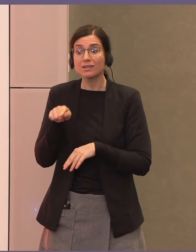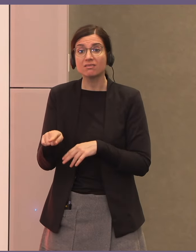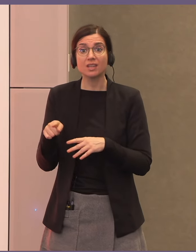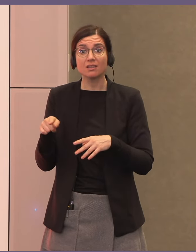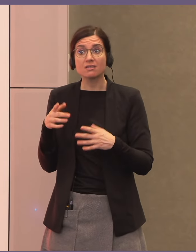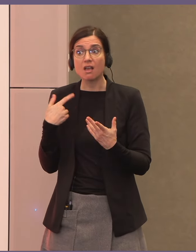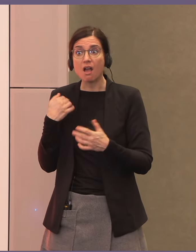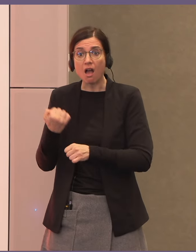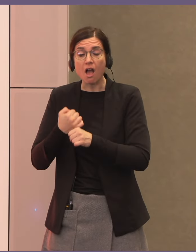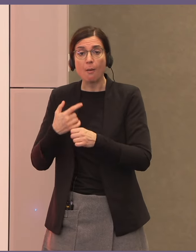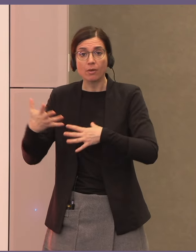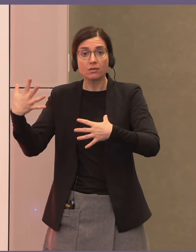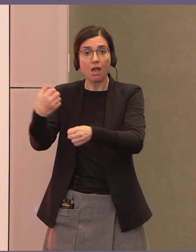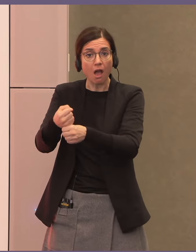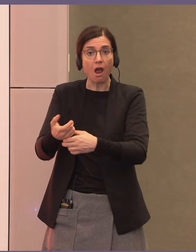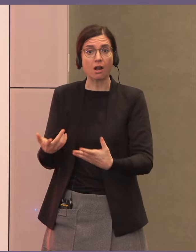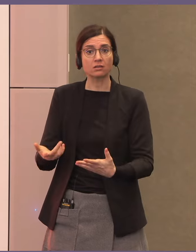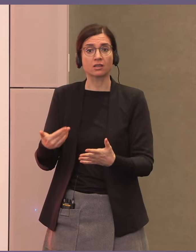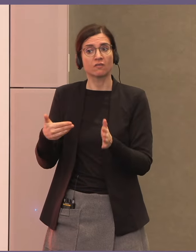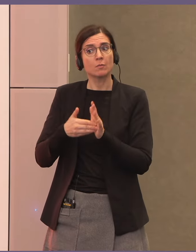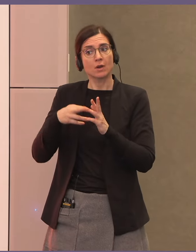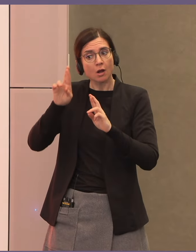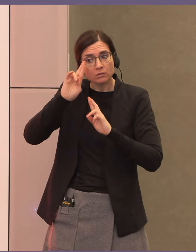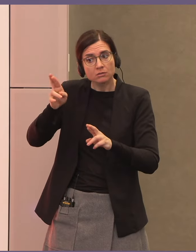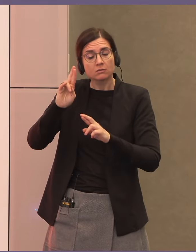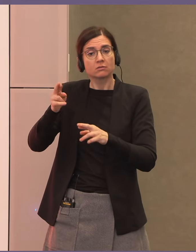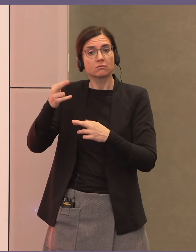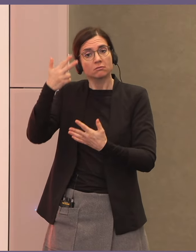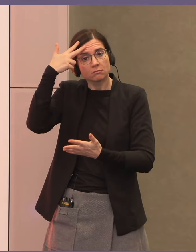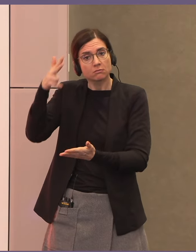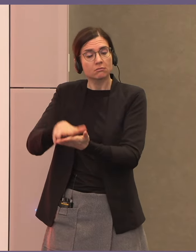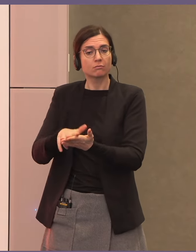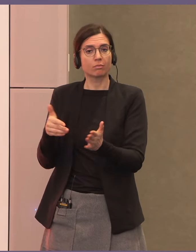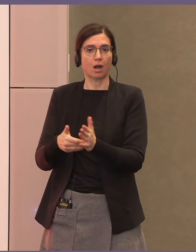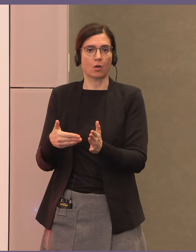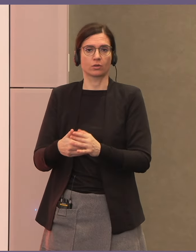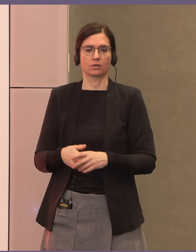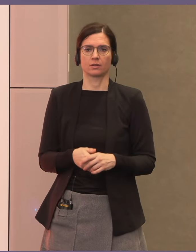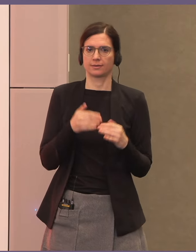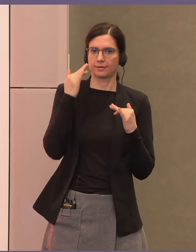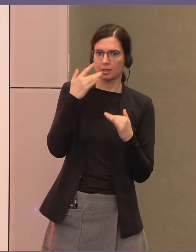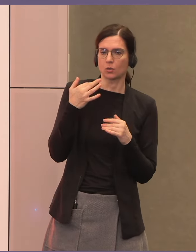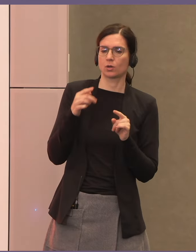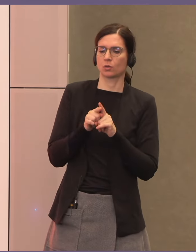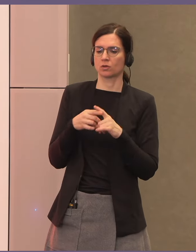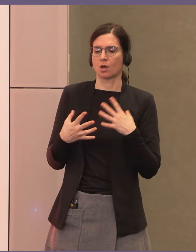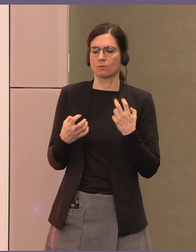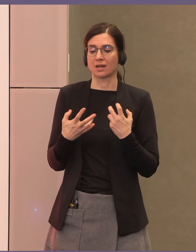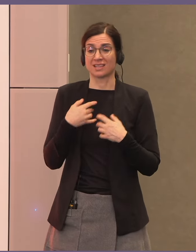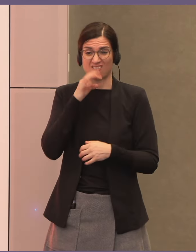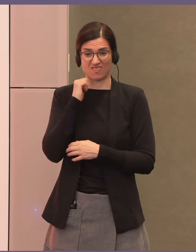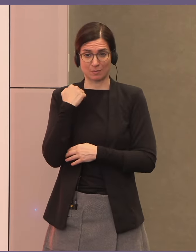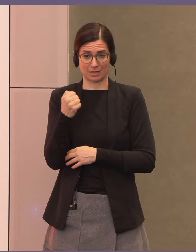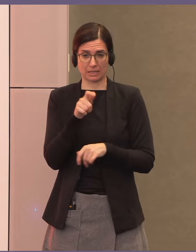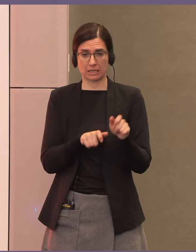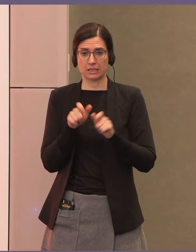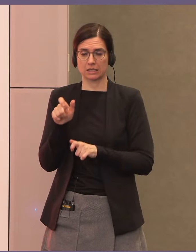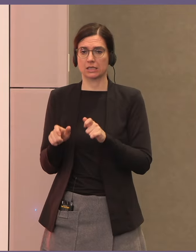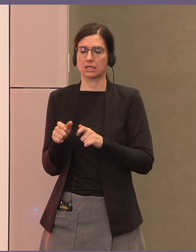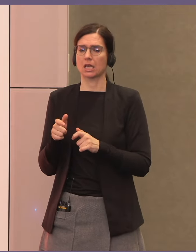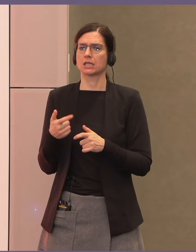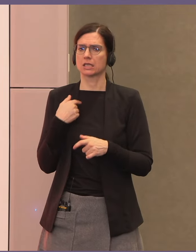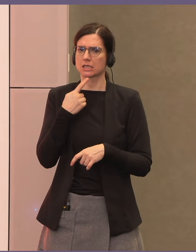erhalten wird. In ihrer gesellschaftskritischen Theorie und Praxis legen Feministinnen offen,